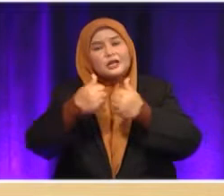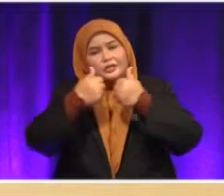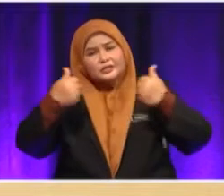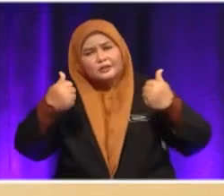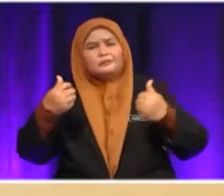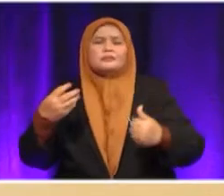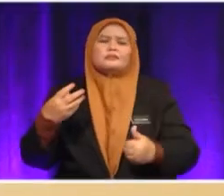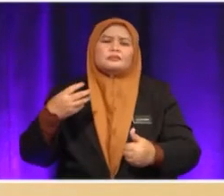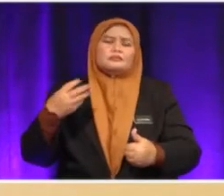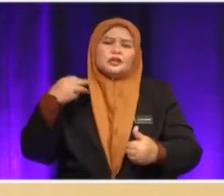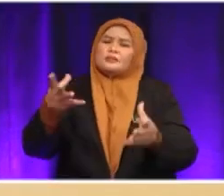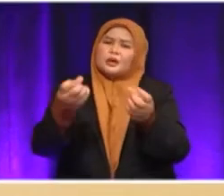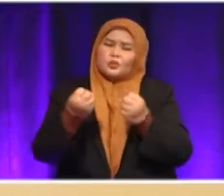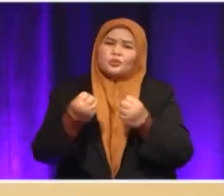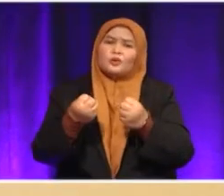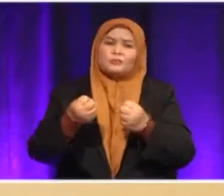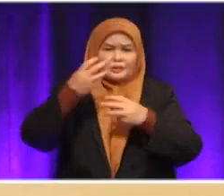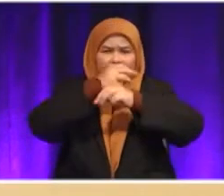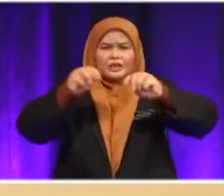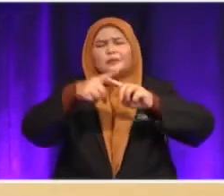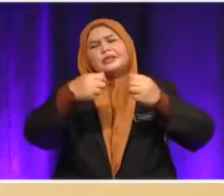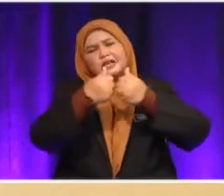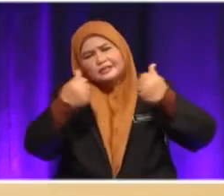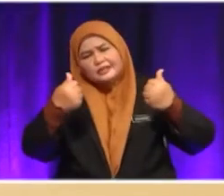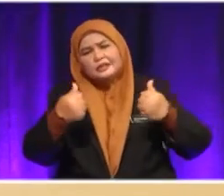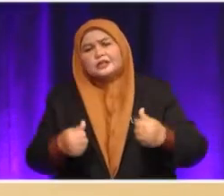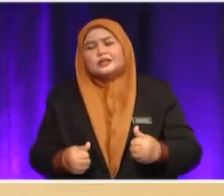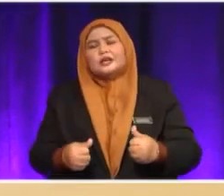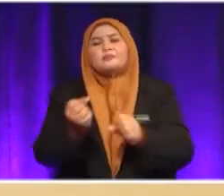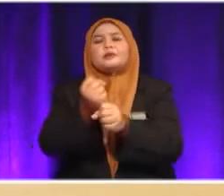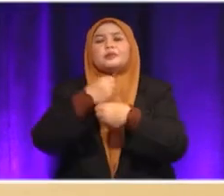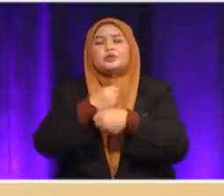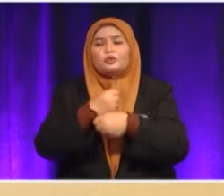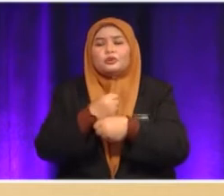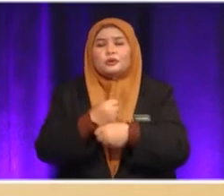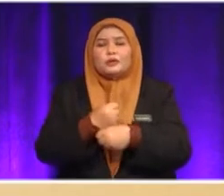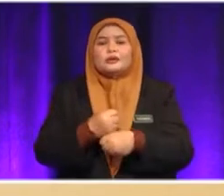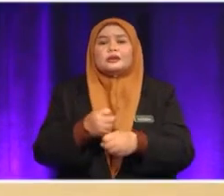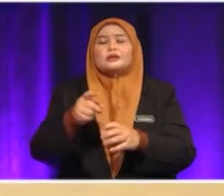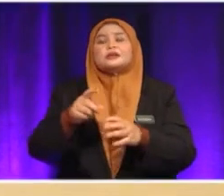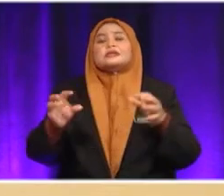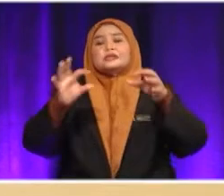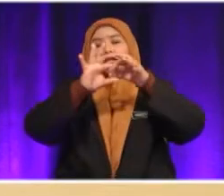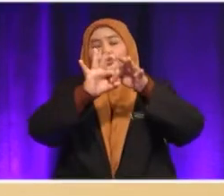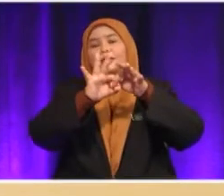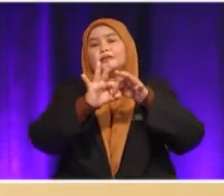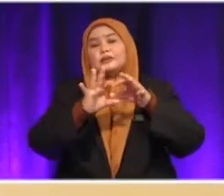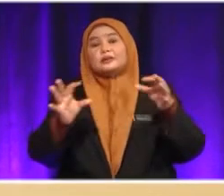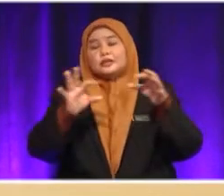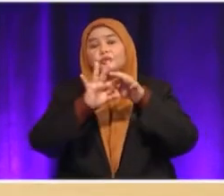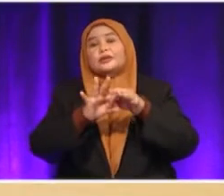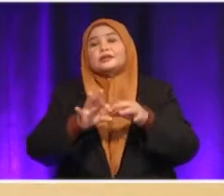tapi mereka berasingan dan membentuk kesatuan Negeri Borneo yang merdeka dan kebanyakan